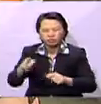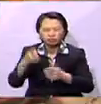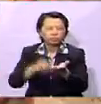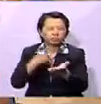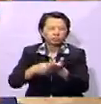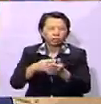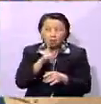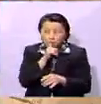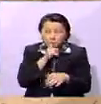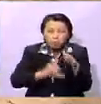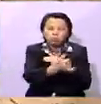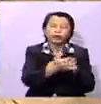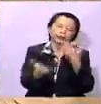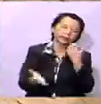keluar.